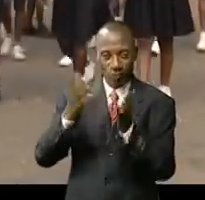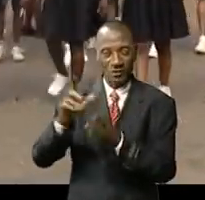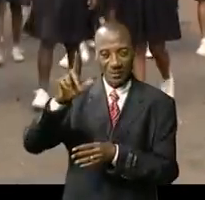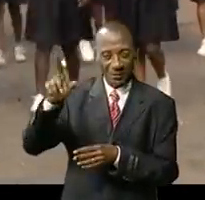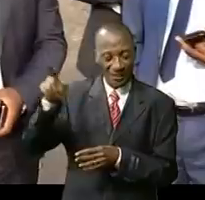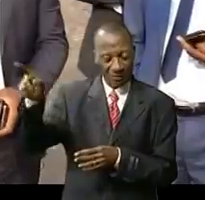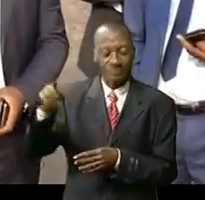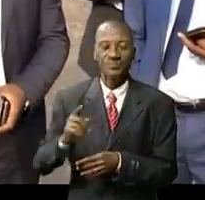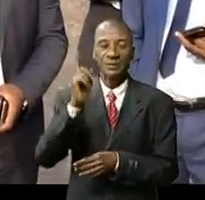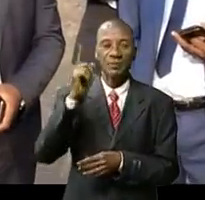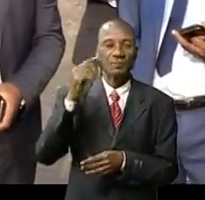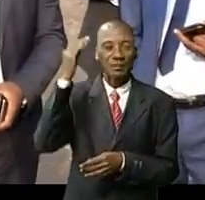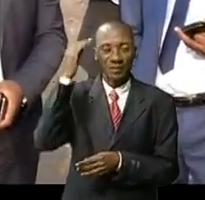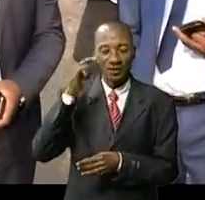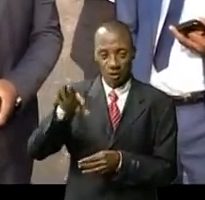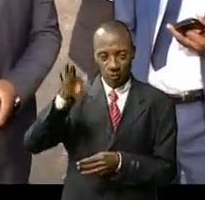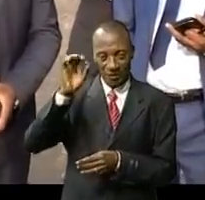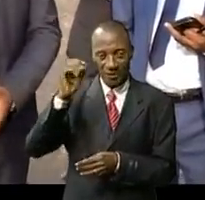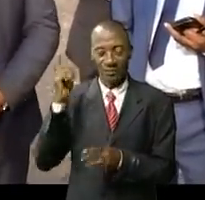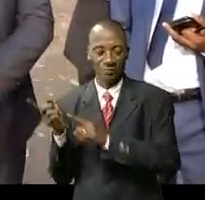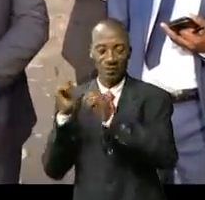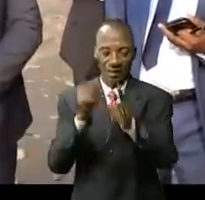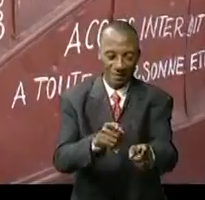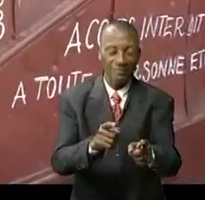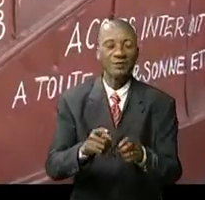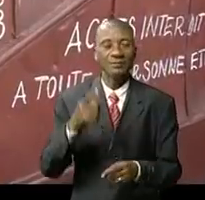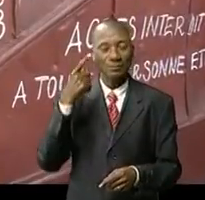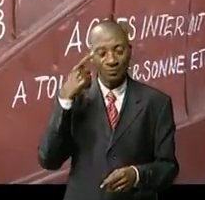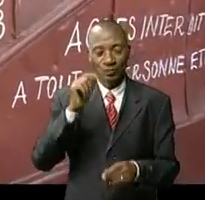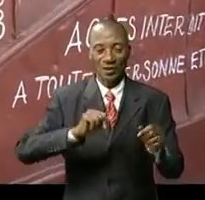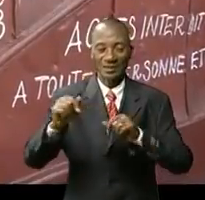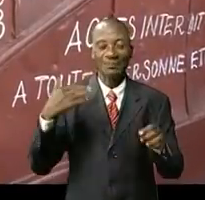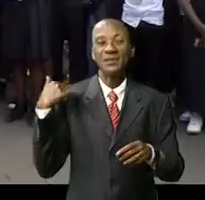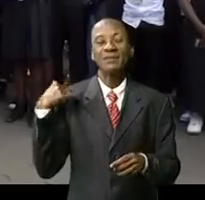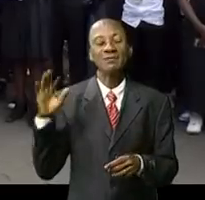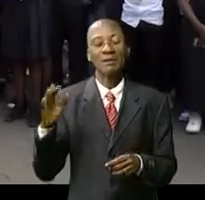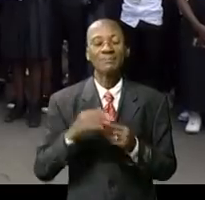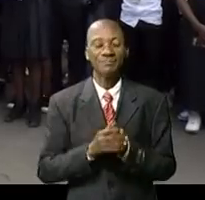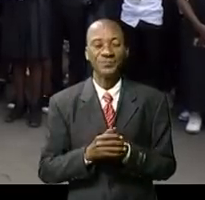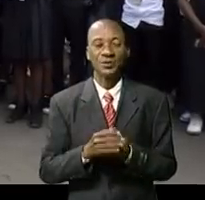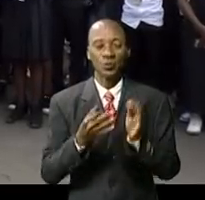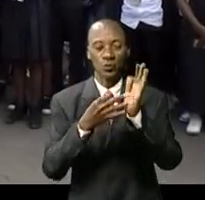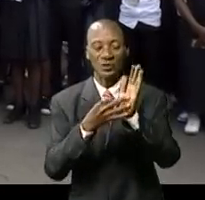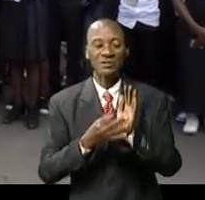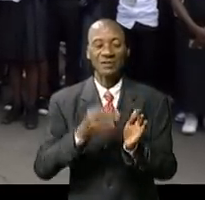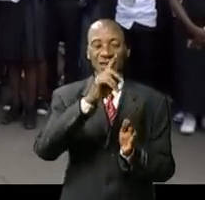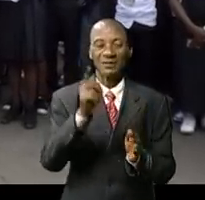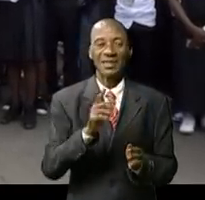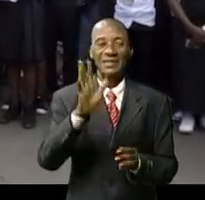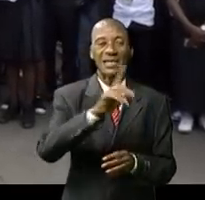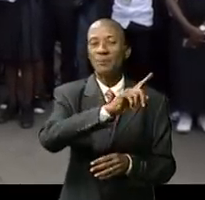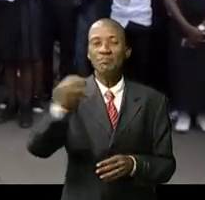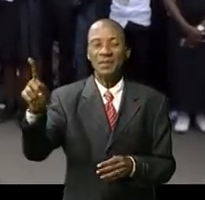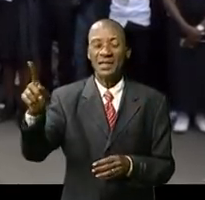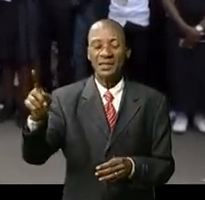Kyenge pour le lancement officiel de ces épreuves qui sanctionnent la fin du cycle secondaire. Au total, 835 000 finalistes sur